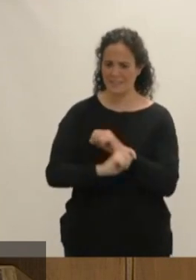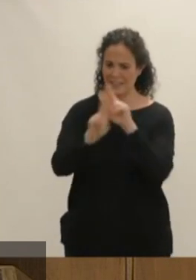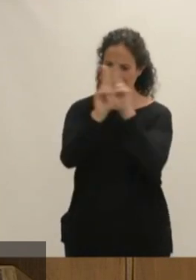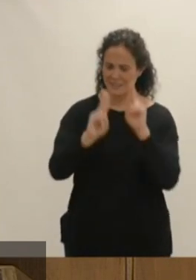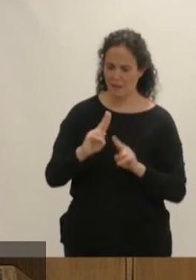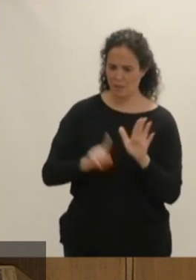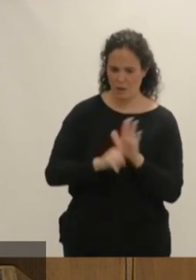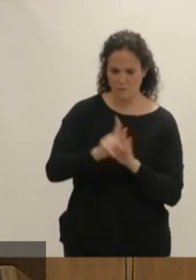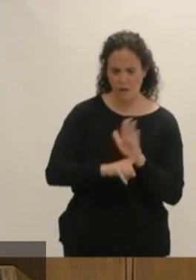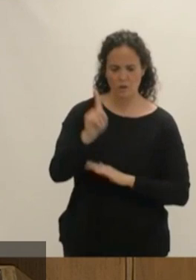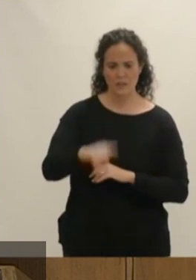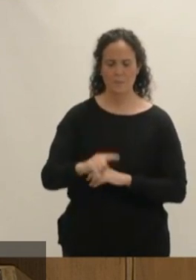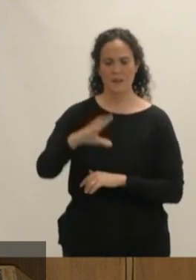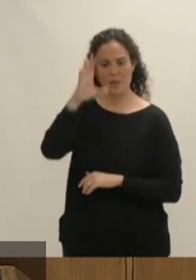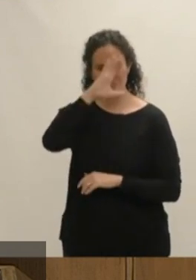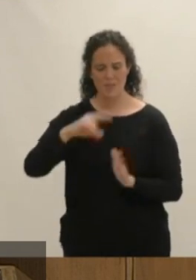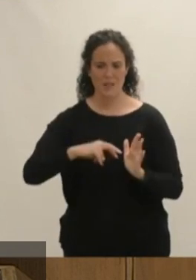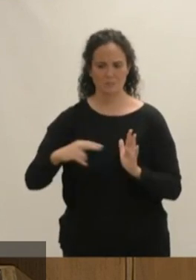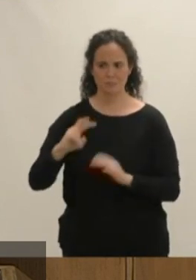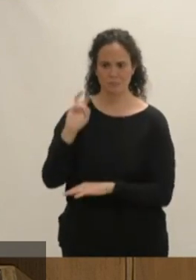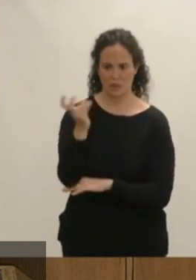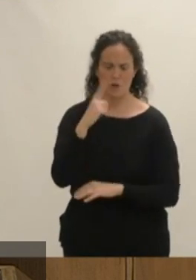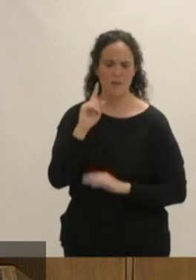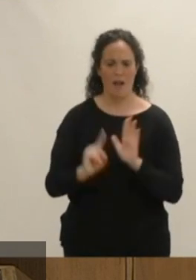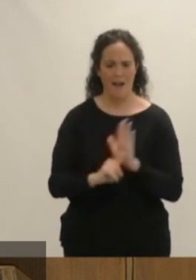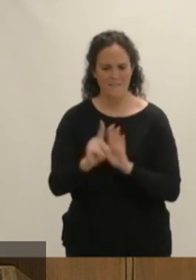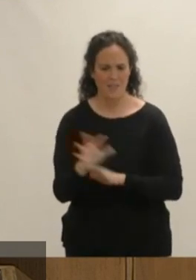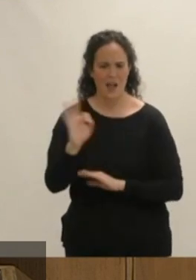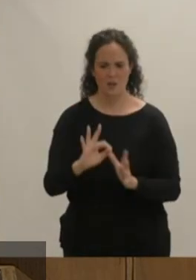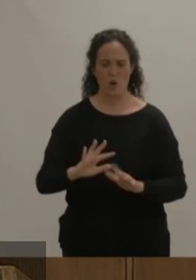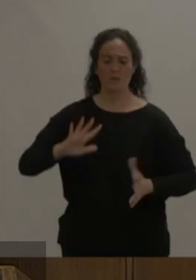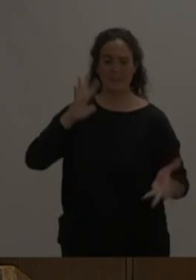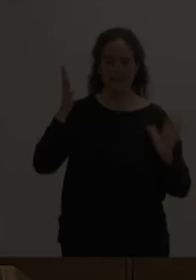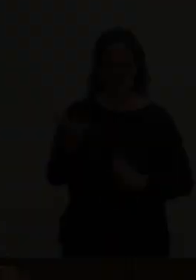transizio ekonomikoa eta berrikuntza demokratikoa egiazki lortzeko.